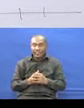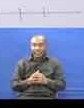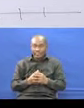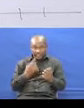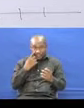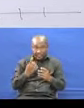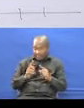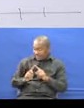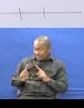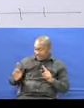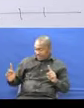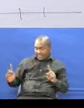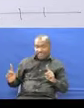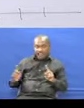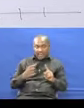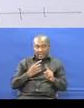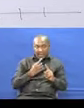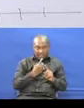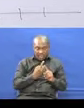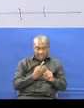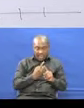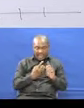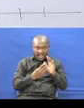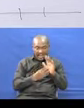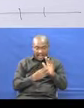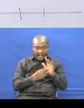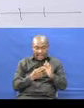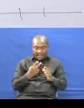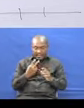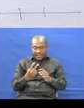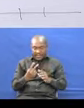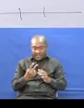1 ya 8. Ya pili itakuwa ni 2 ya 8.